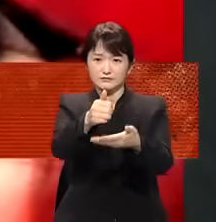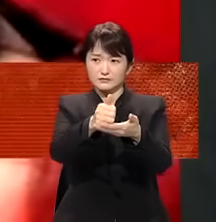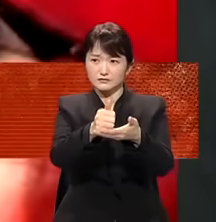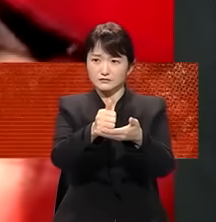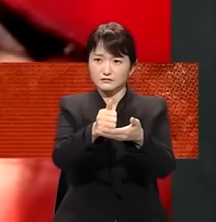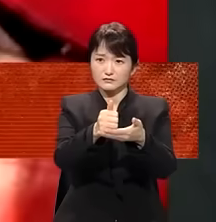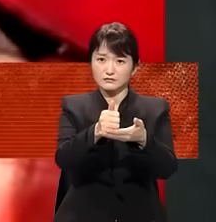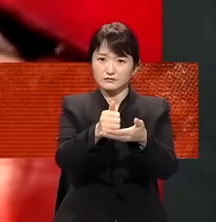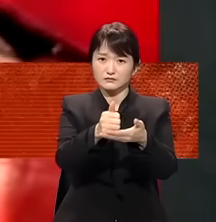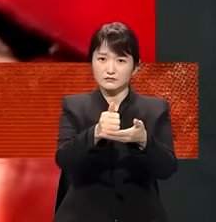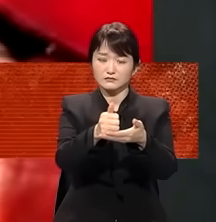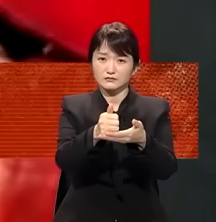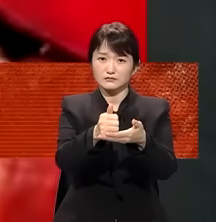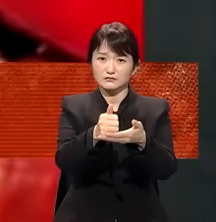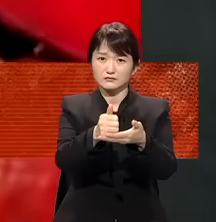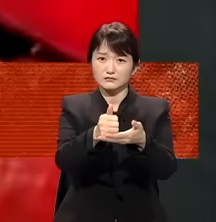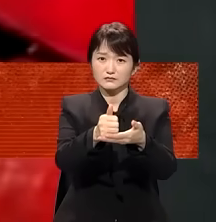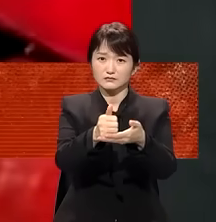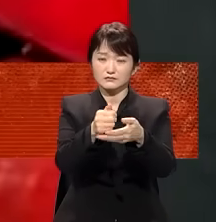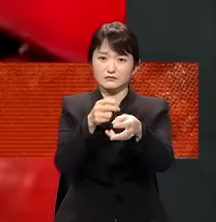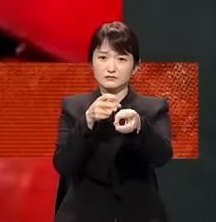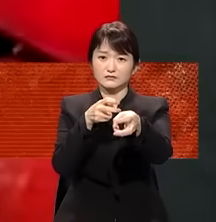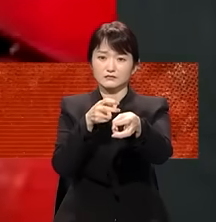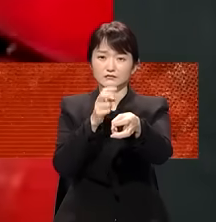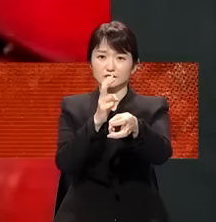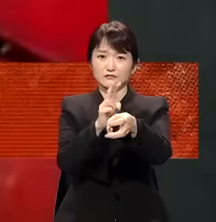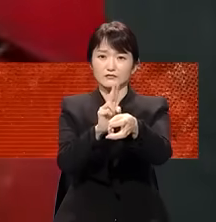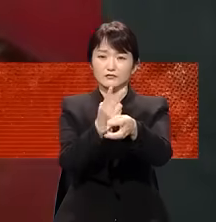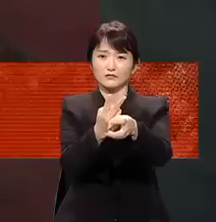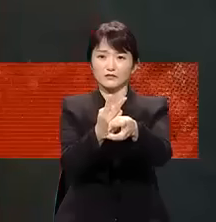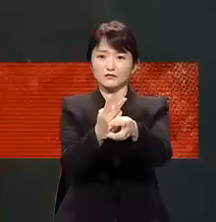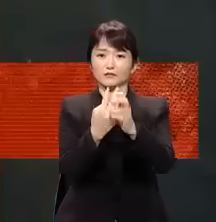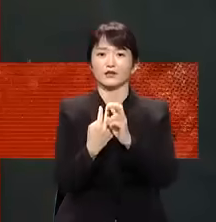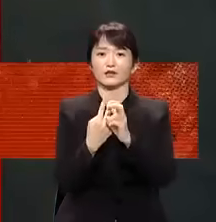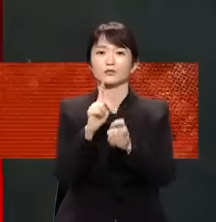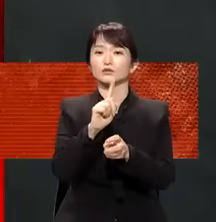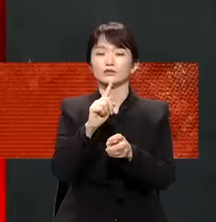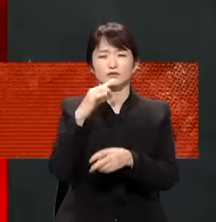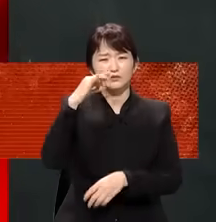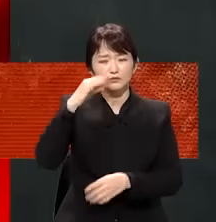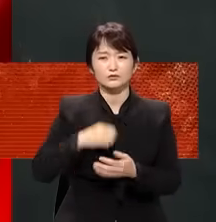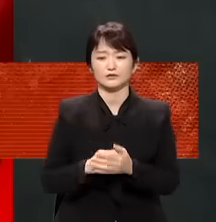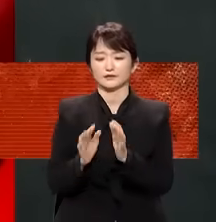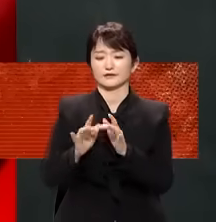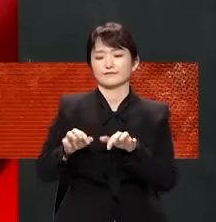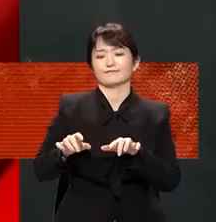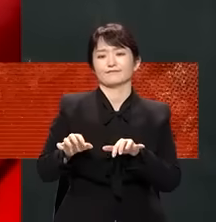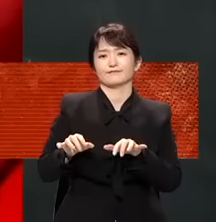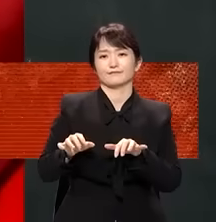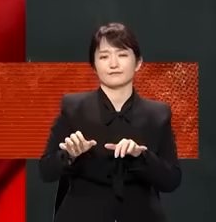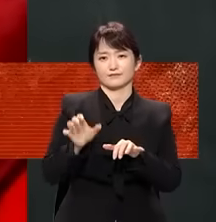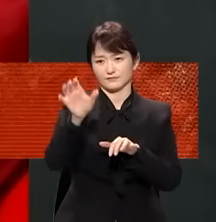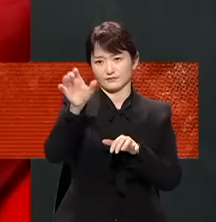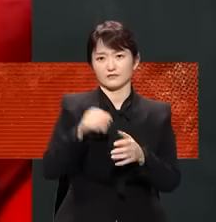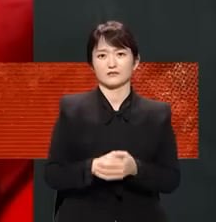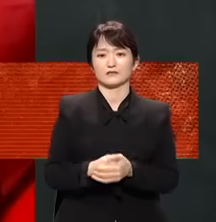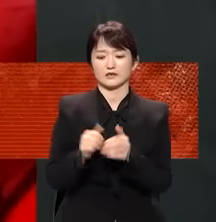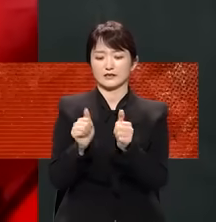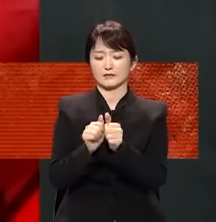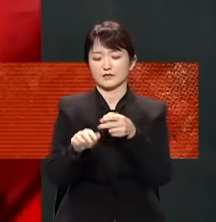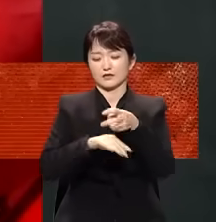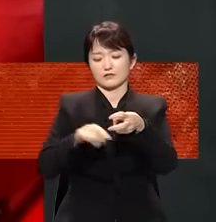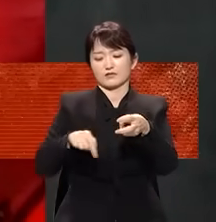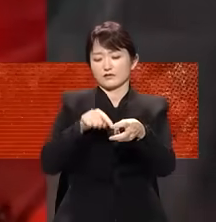저 순간 의자를 확 뒤로 젖히면 어떻게 될까요 정말 궁금한데요 현재 온라인 커뮤니티에서 한 남성이 버스에서 한 행동 이런